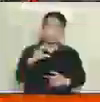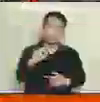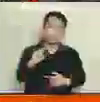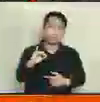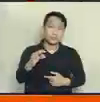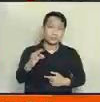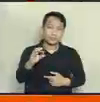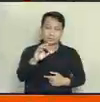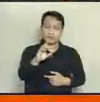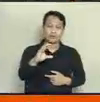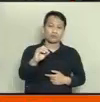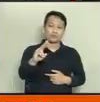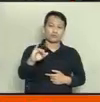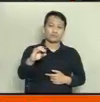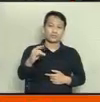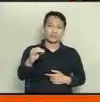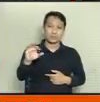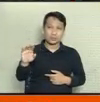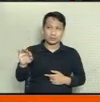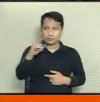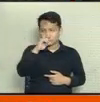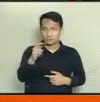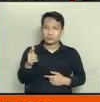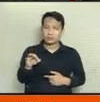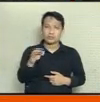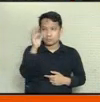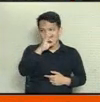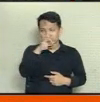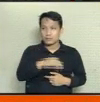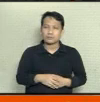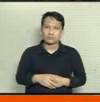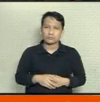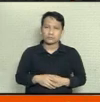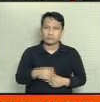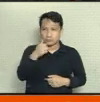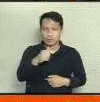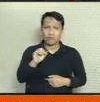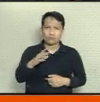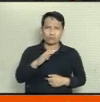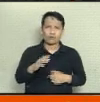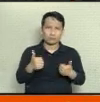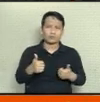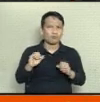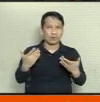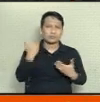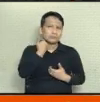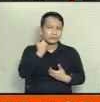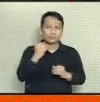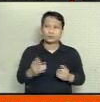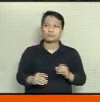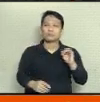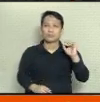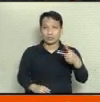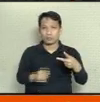ng Philippine Consulate General na positibo sa sakit ang 29-anyos na Pinay. Mayos naman daw ang kanyang lagay at wala na siyang lagnat. Siya na